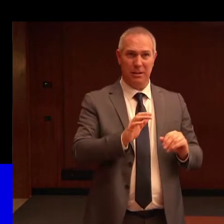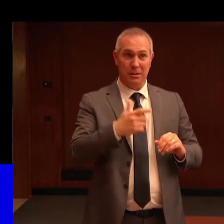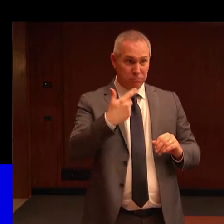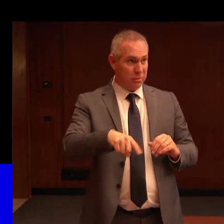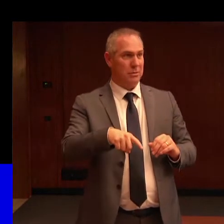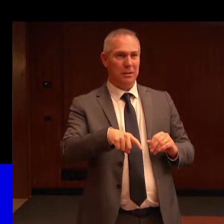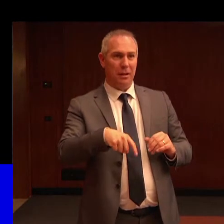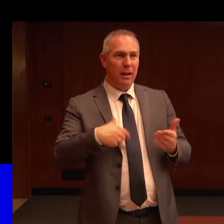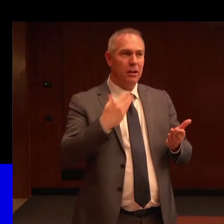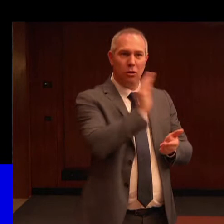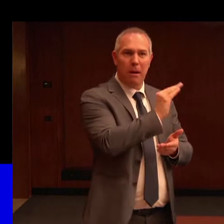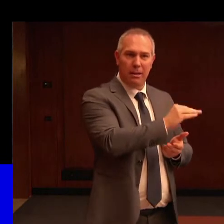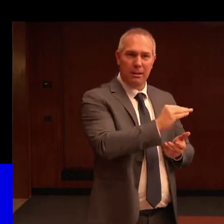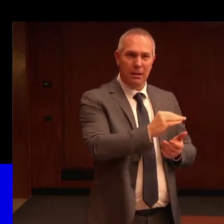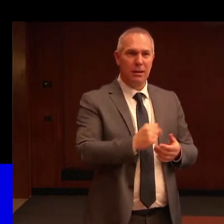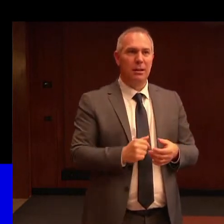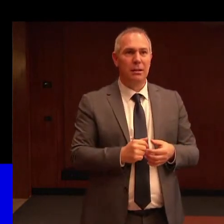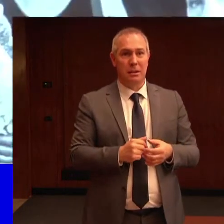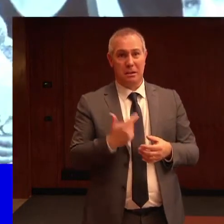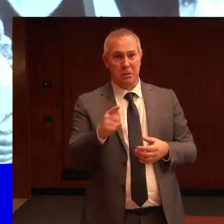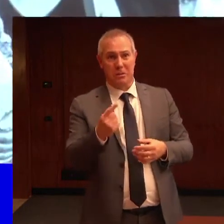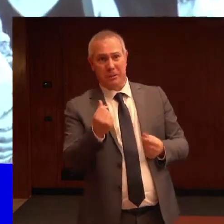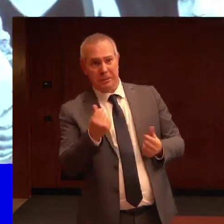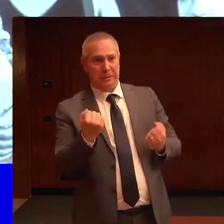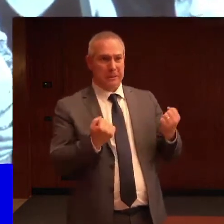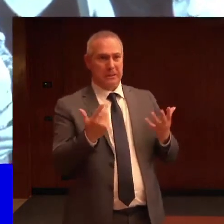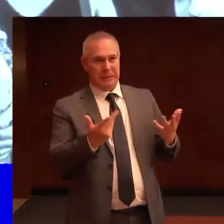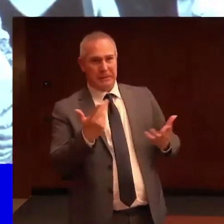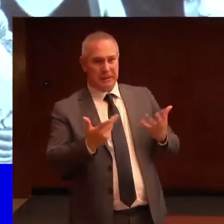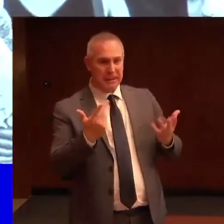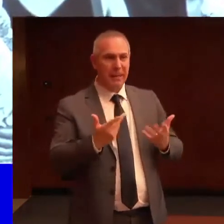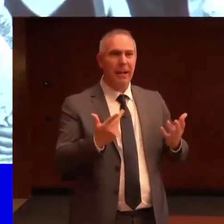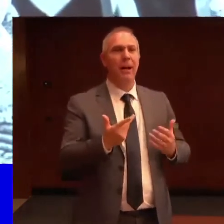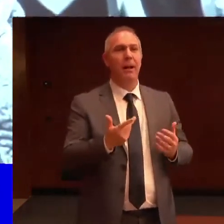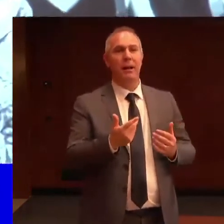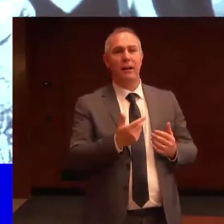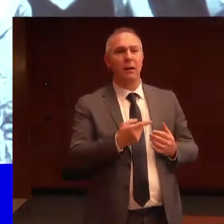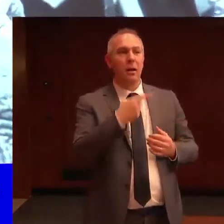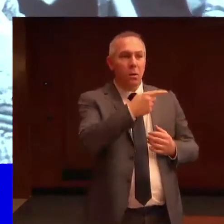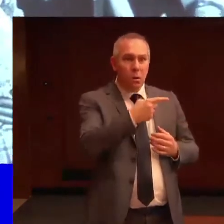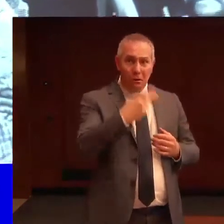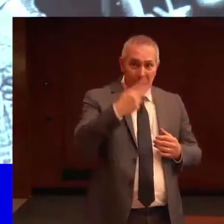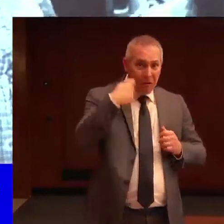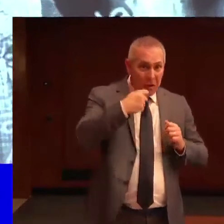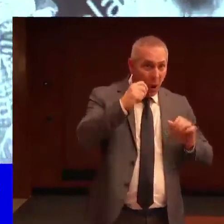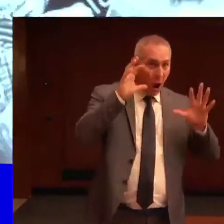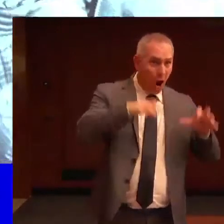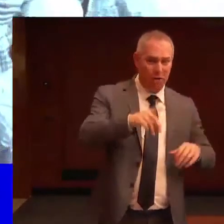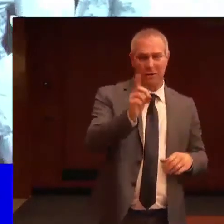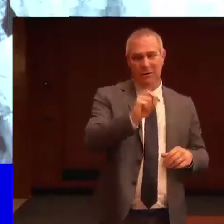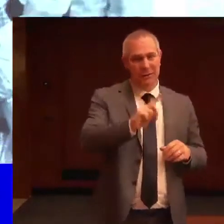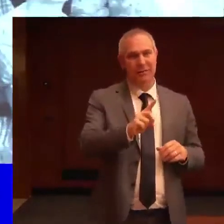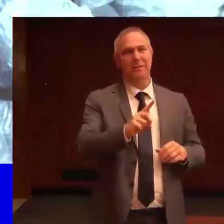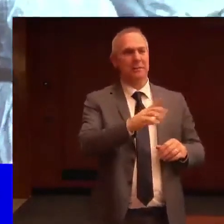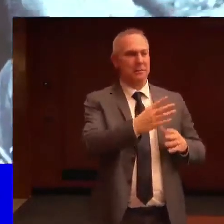richiesta, navigavano in cattive acque, per cui adesso ci vuole qualcosa di forte. In realtà non fa un film horror, fa il primo film